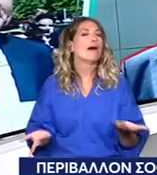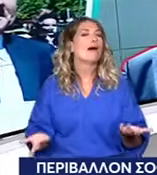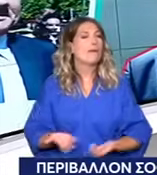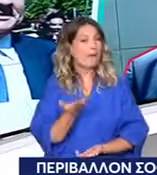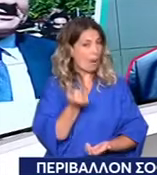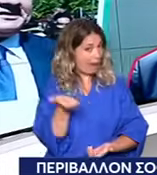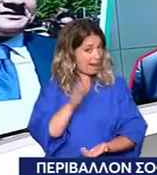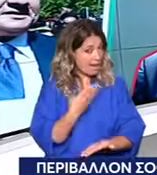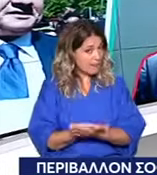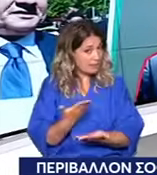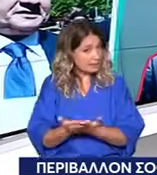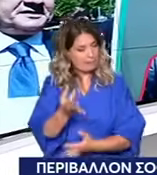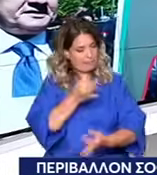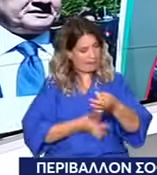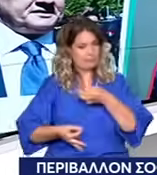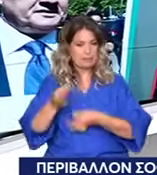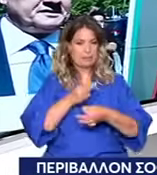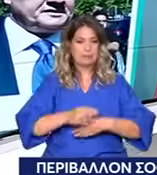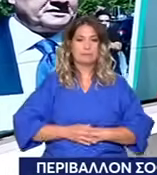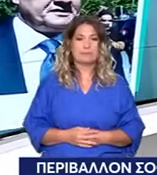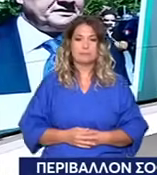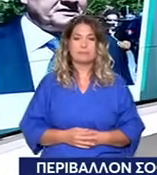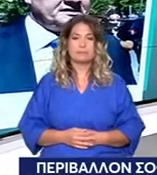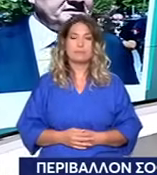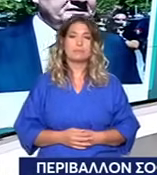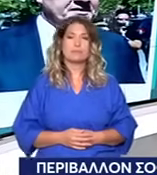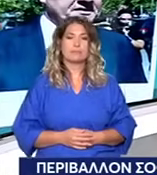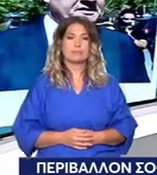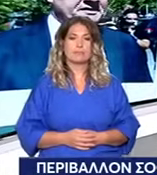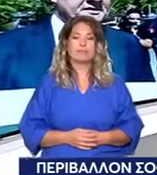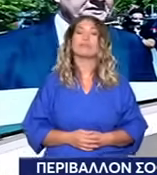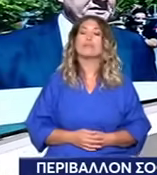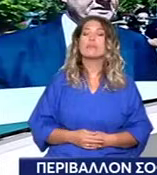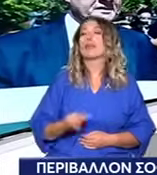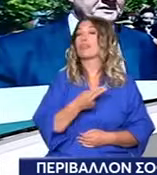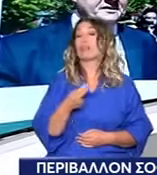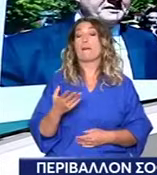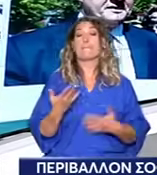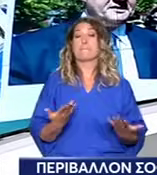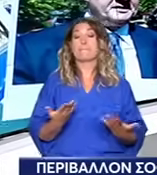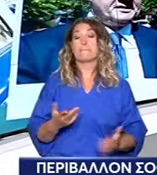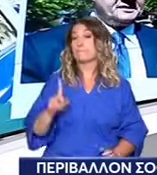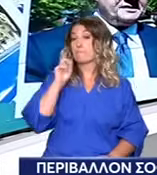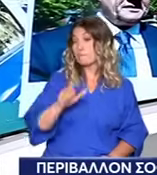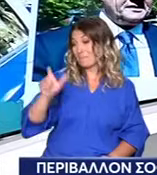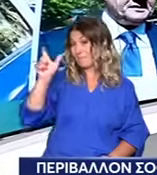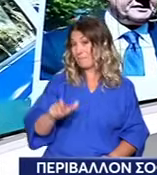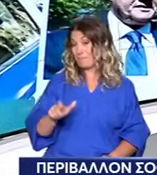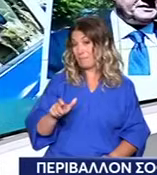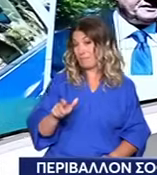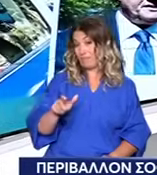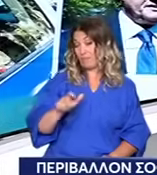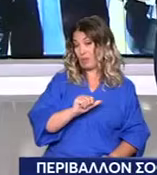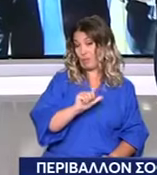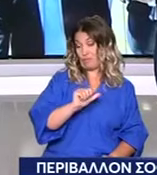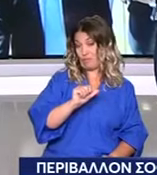Άσπα. Τώρα, Νίκο, θα ακούσουμε για τη σχέση που έχει μέχρι σήμερα με τα παιδιά του κυρίου Λίτρα, η σύζυγός του. Όπως λέει